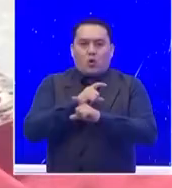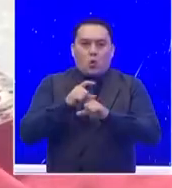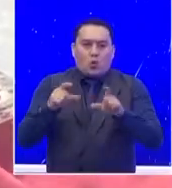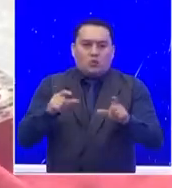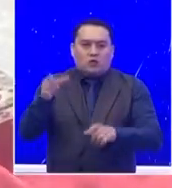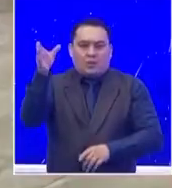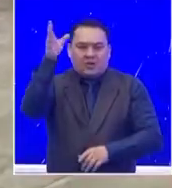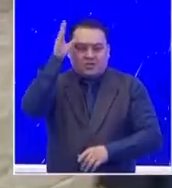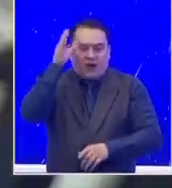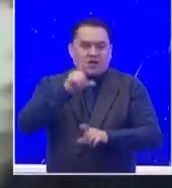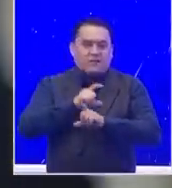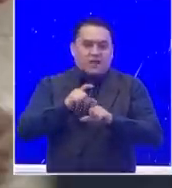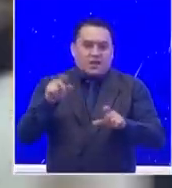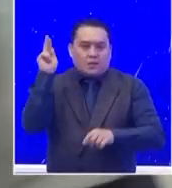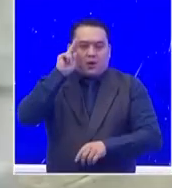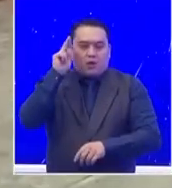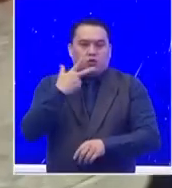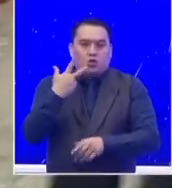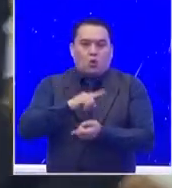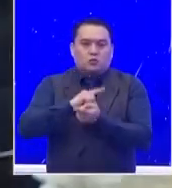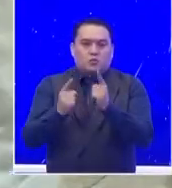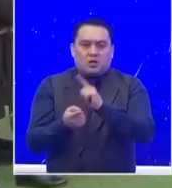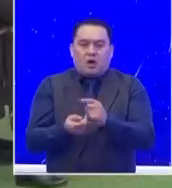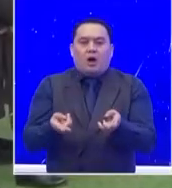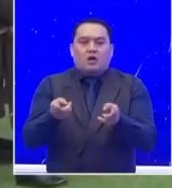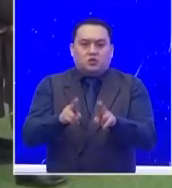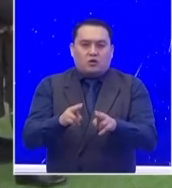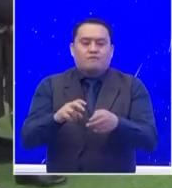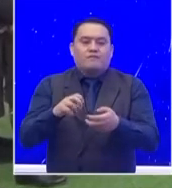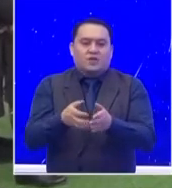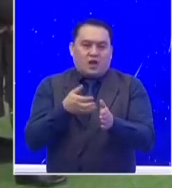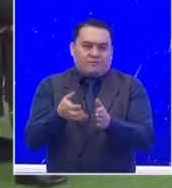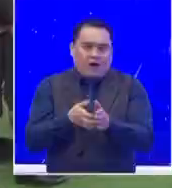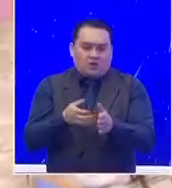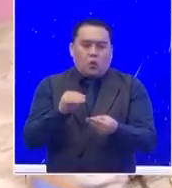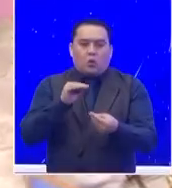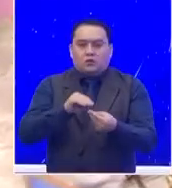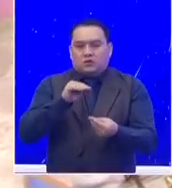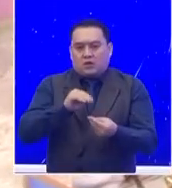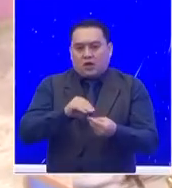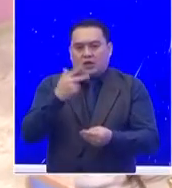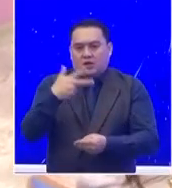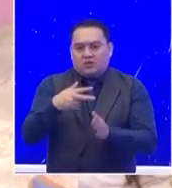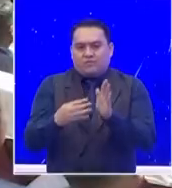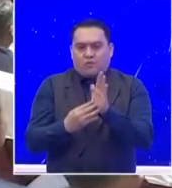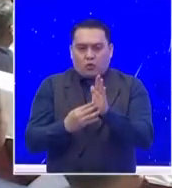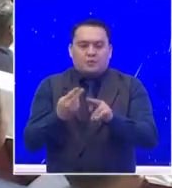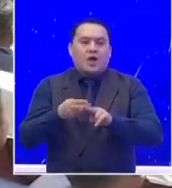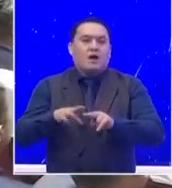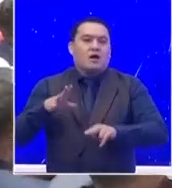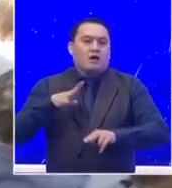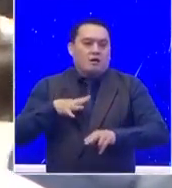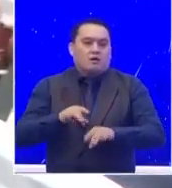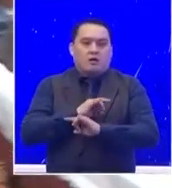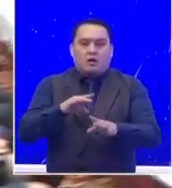среднего образования. Тем не менее, проблема трехсменных школ остается острой. На сегодня таких в регионе 38. В связи с этим,